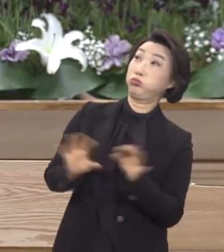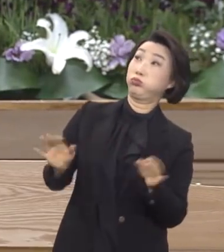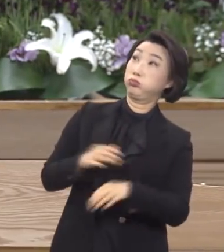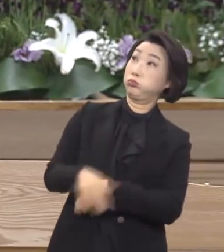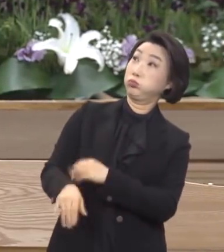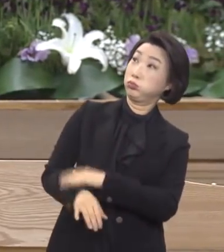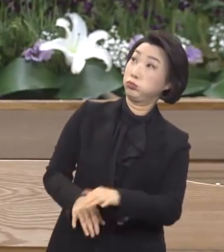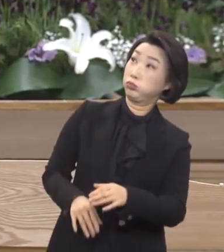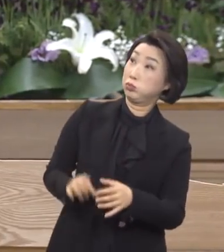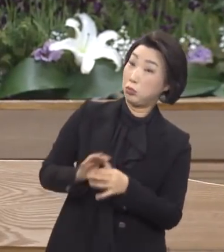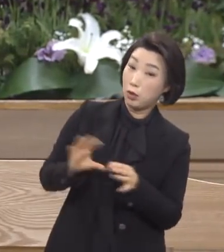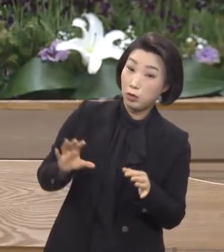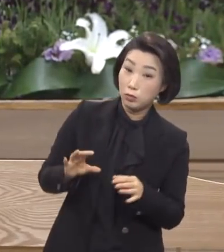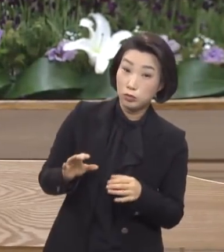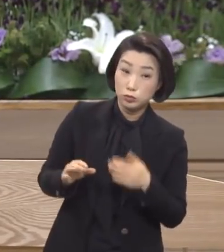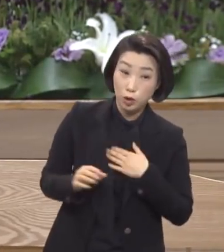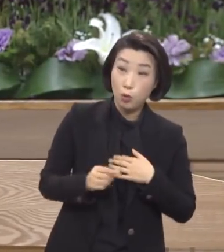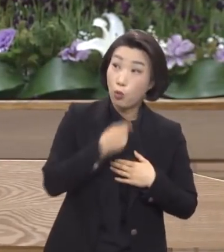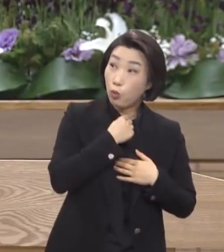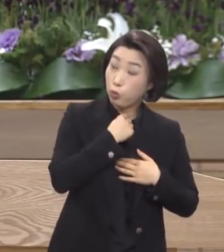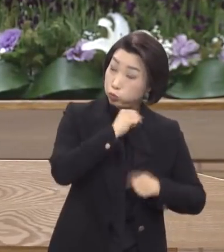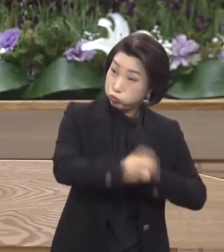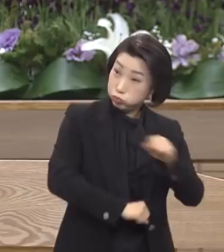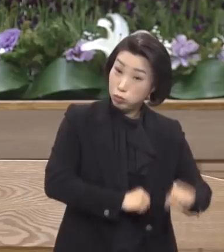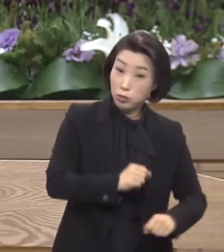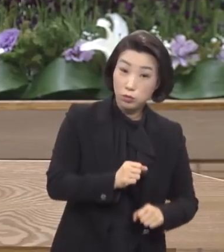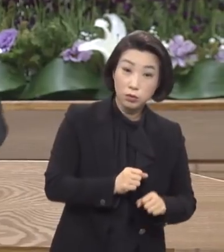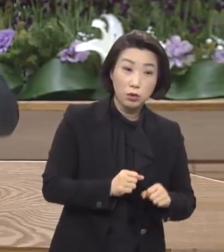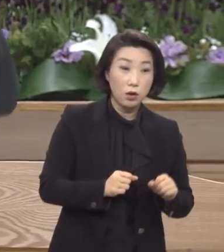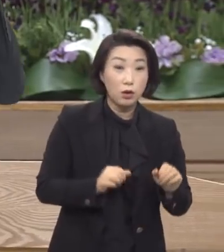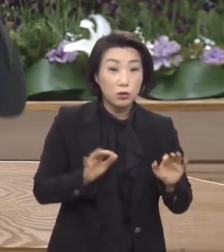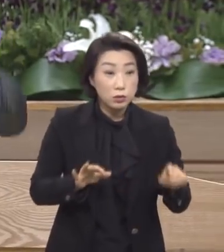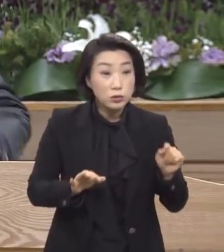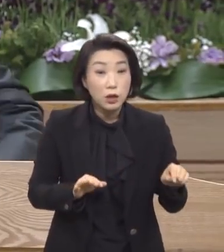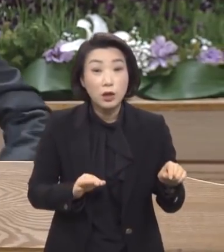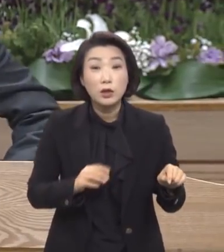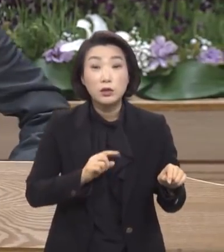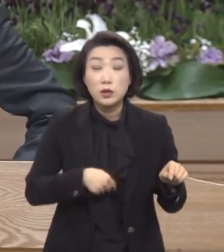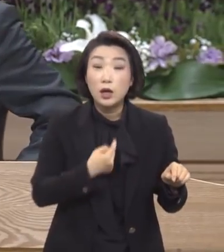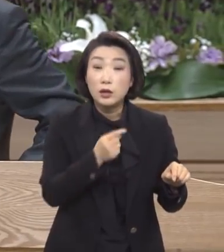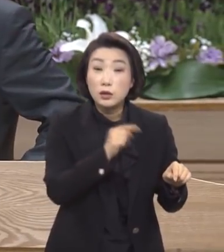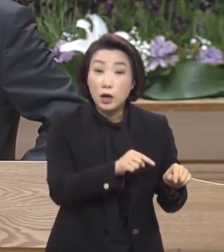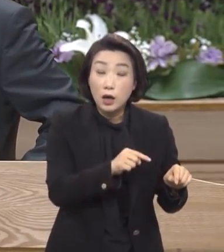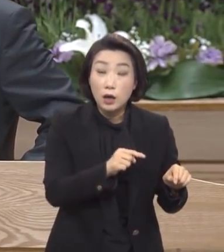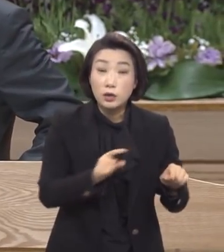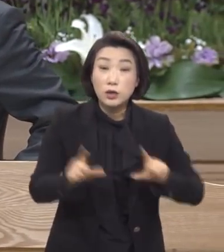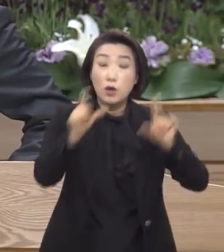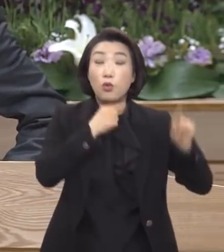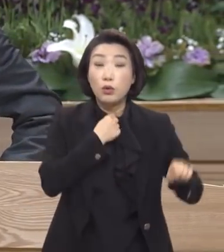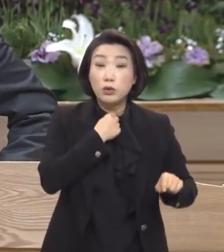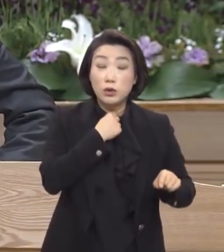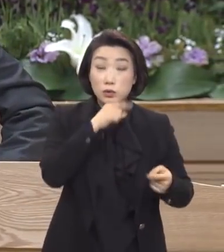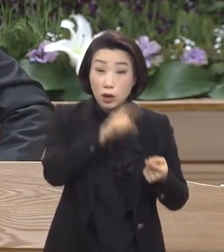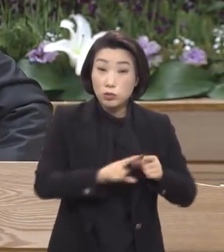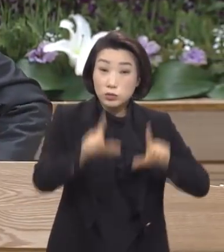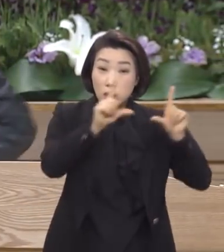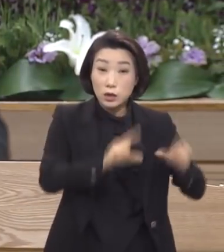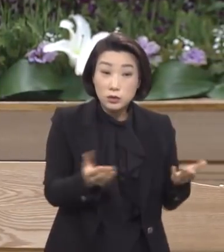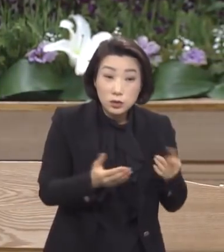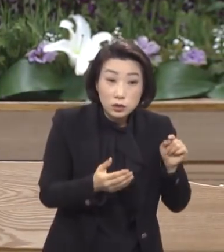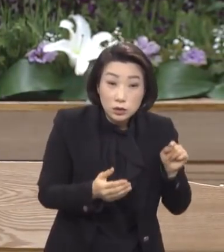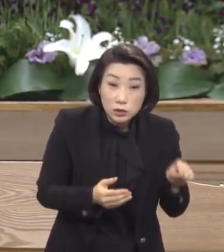상관없어. 나 살고 싶은 대로 살아. 근데 본인이 살고 싶은 대로 사는